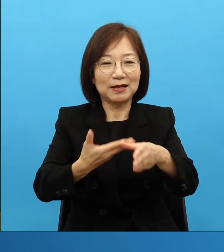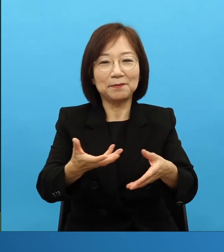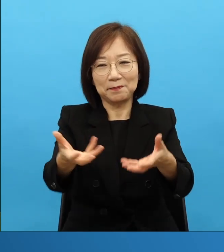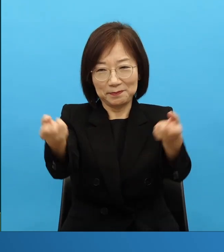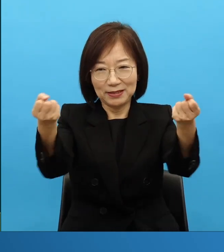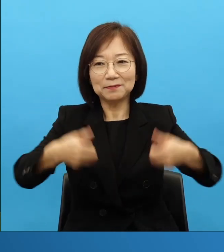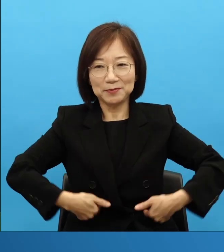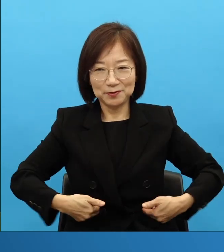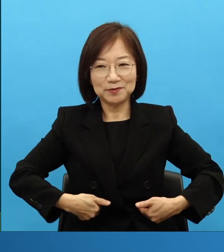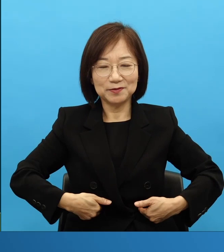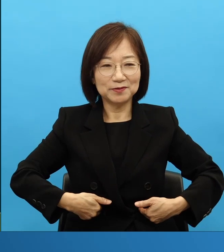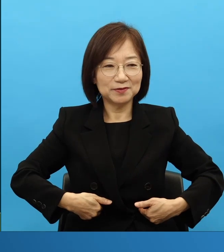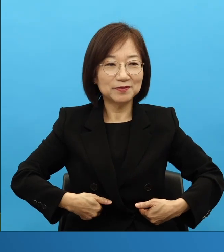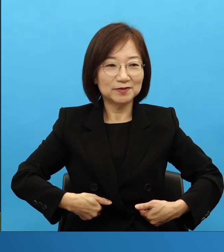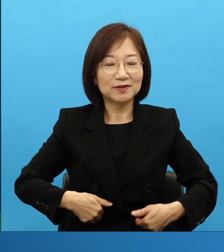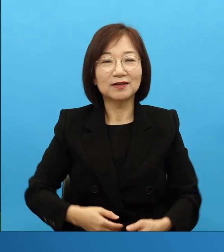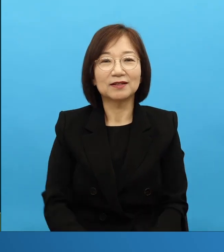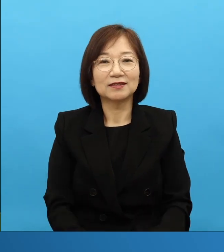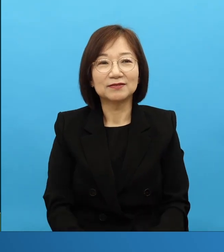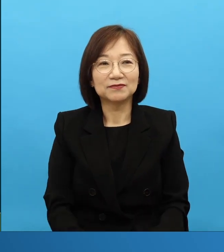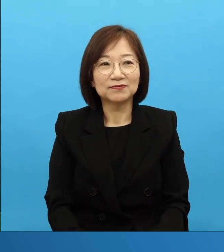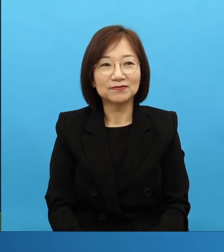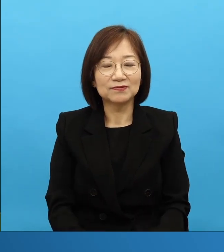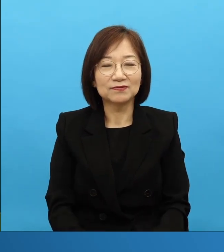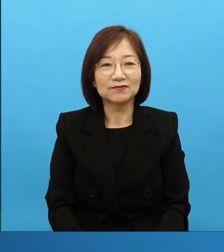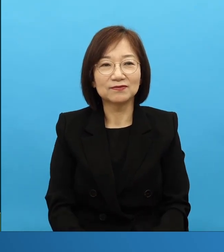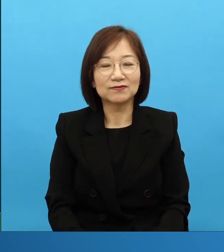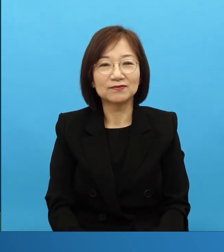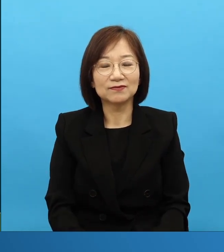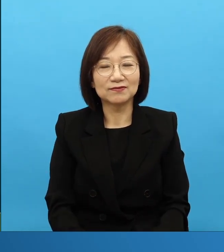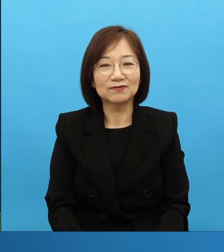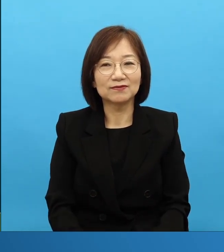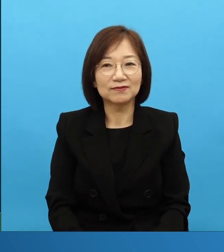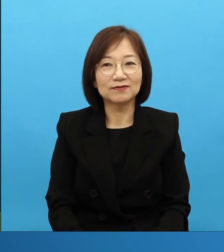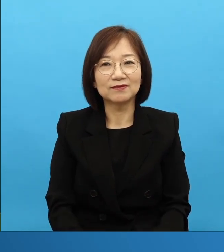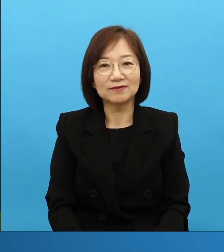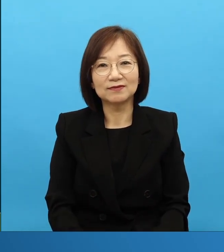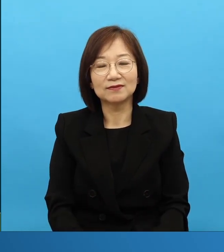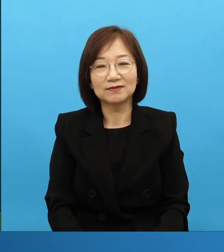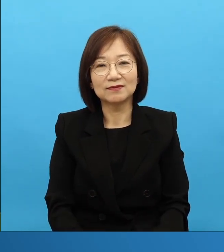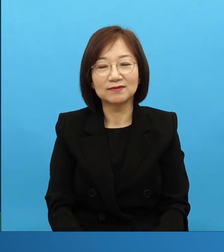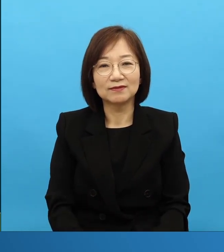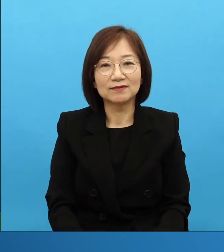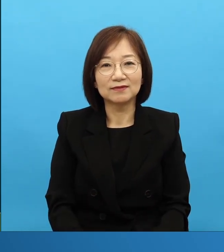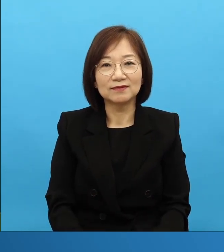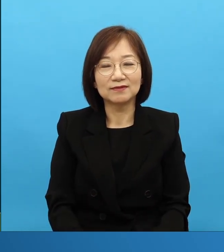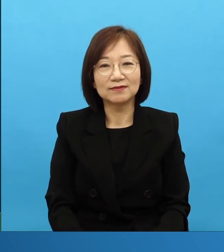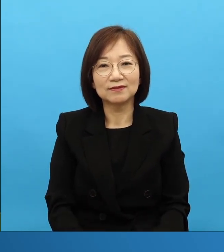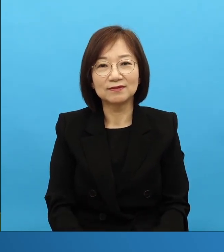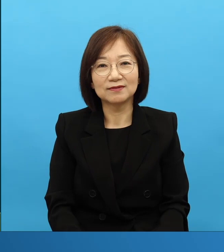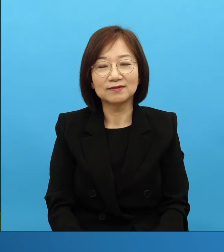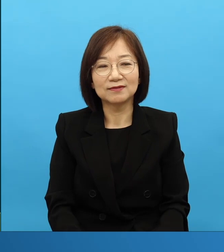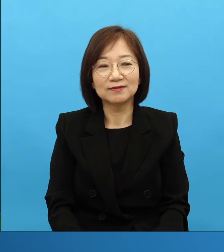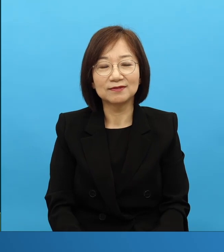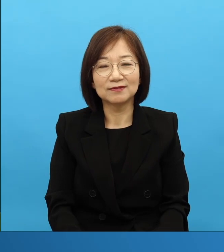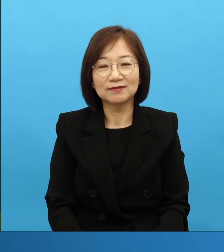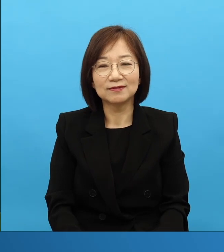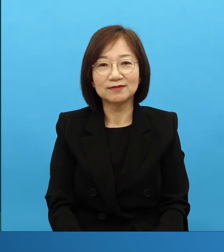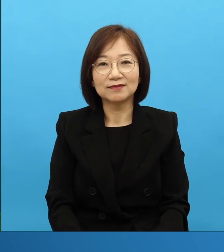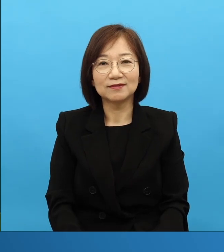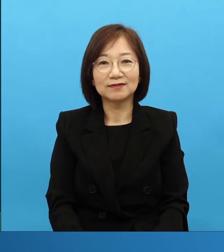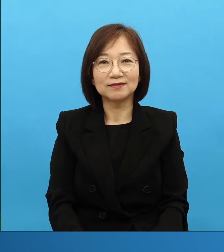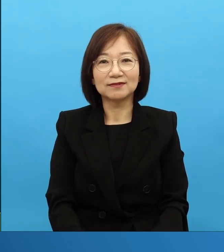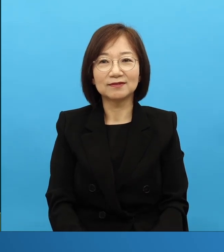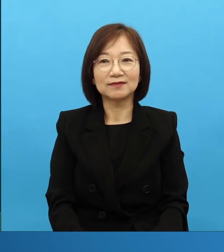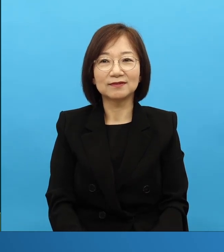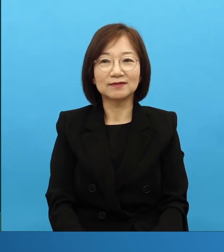응답 받아야 돼요. you must receive answers. Even during the missions convention, you must receive answers. 여러분 전도 운동을 많이 하고 있는데